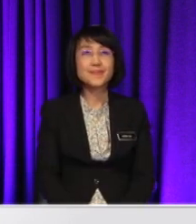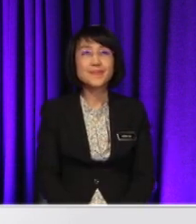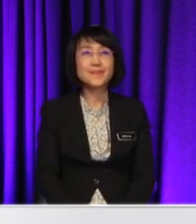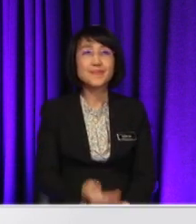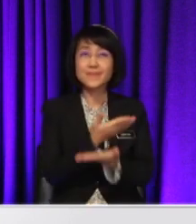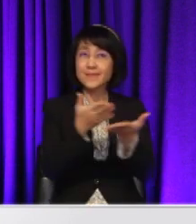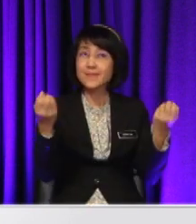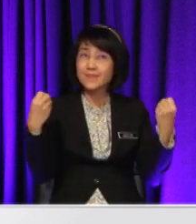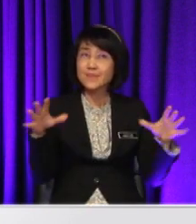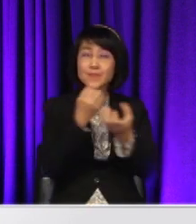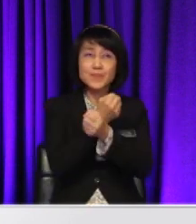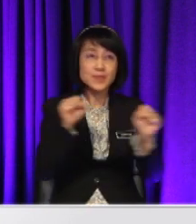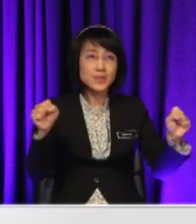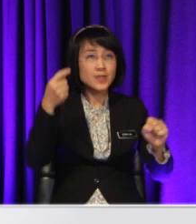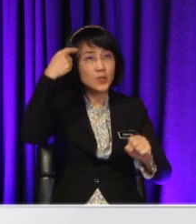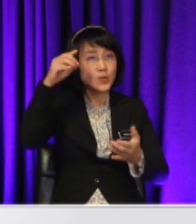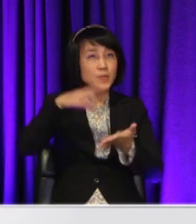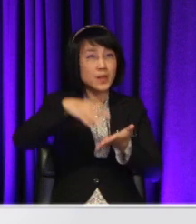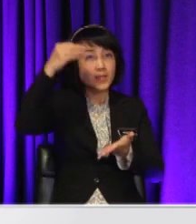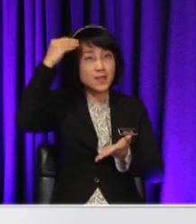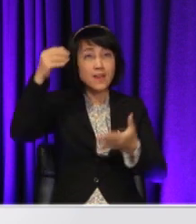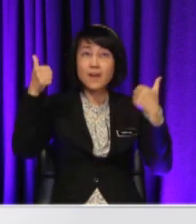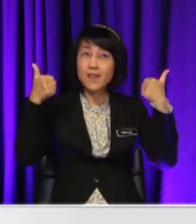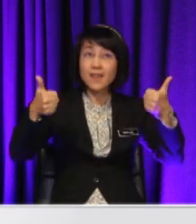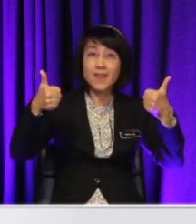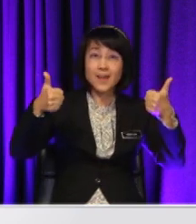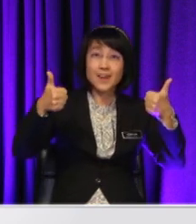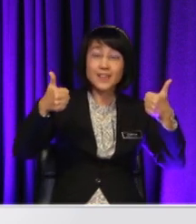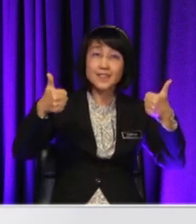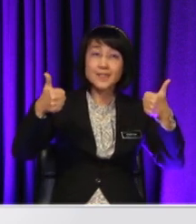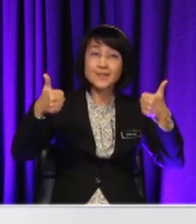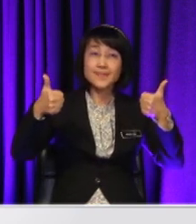semudah bersedih sebelum untuk belajar hari ini sedia kalau sudah buat touch